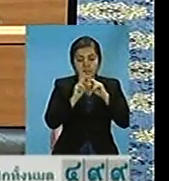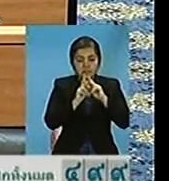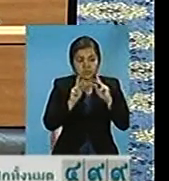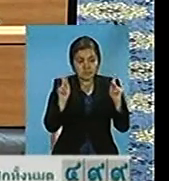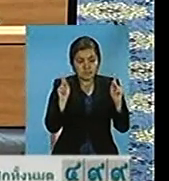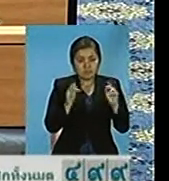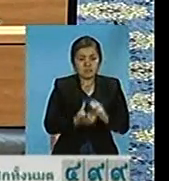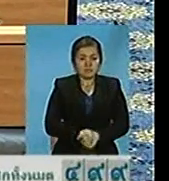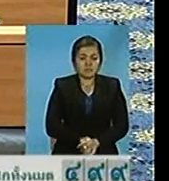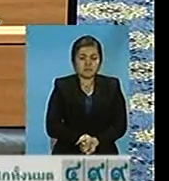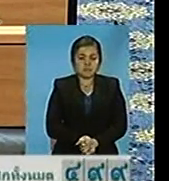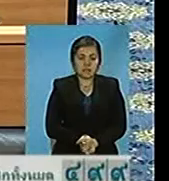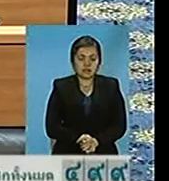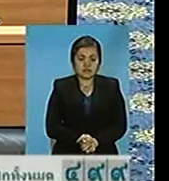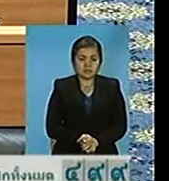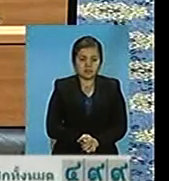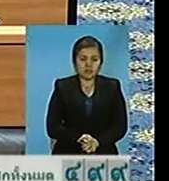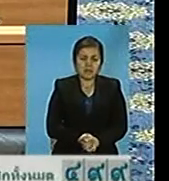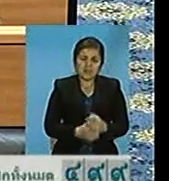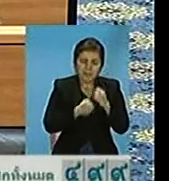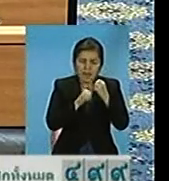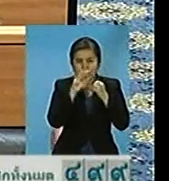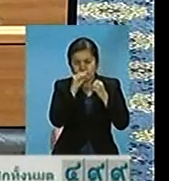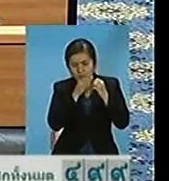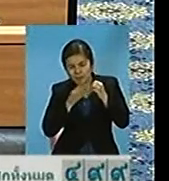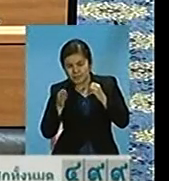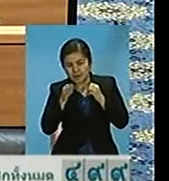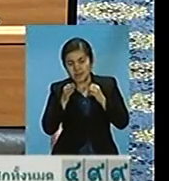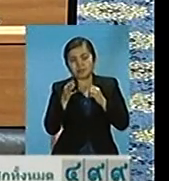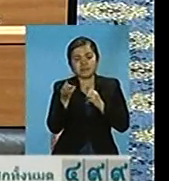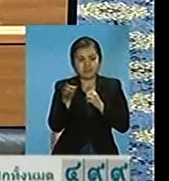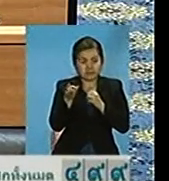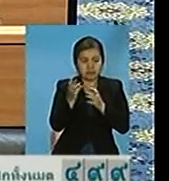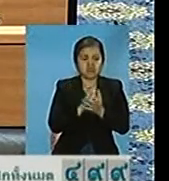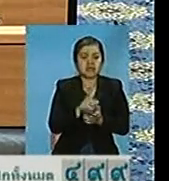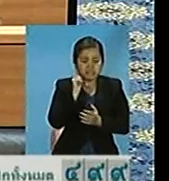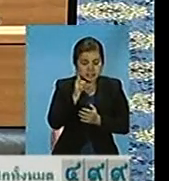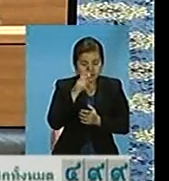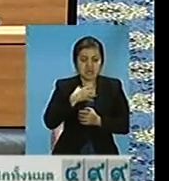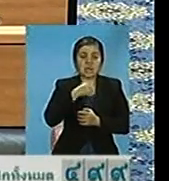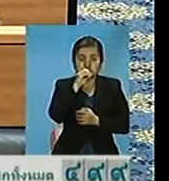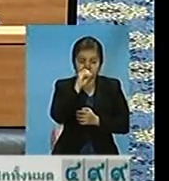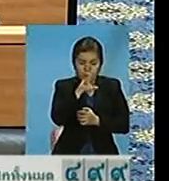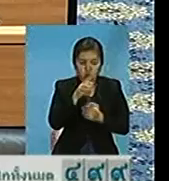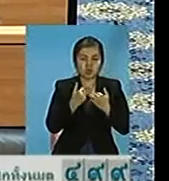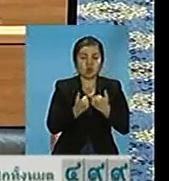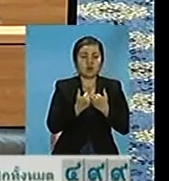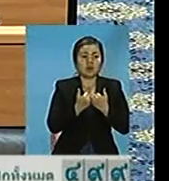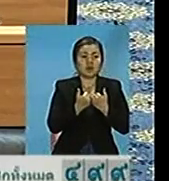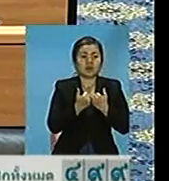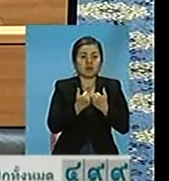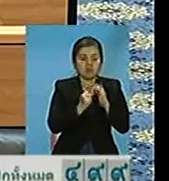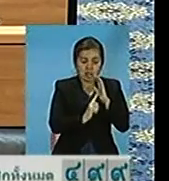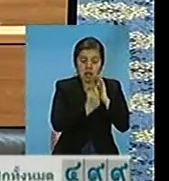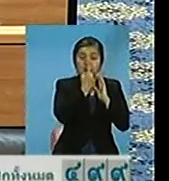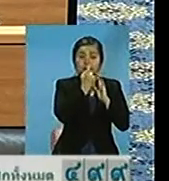ท่านพยายามเบี่ยงเบนนิดหน่อยซึ่งผมกลับเรียนท่านประธานอย่างนี้ว่าต้นน้